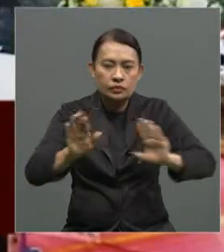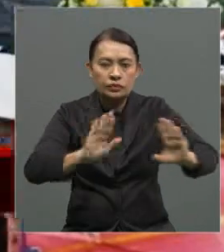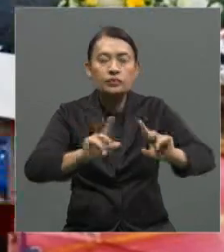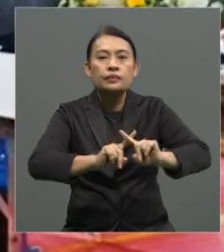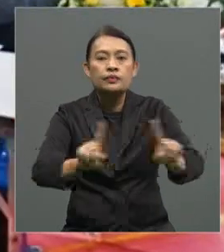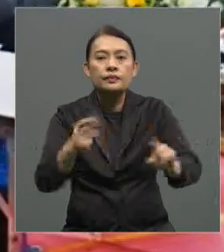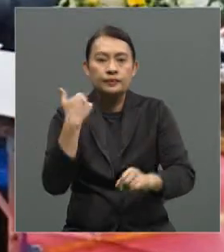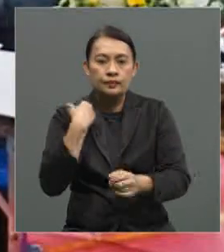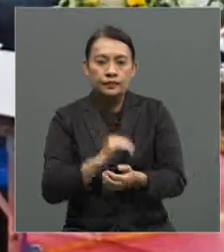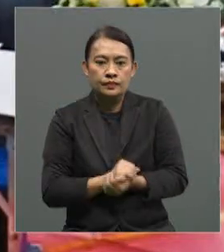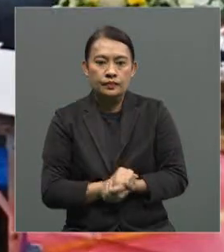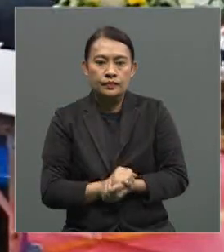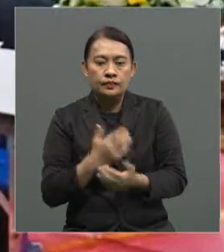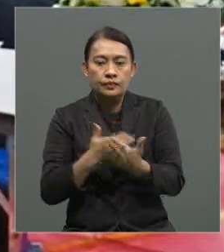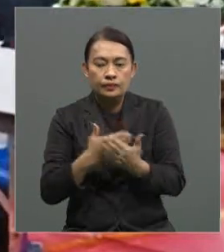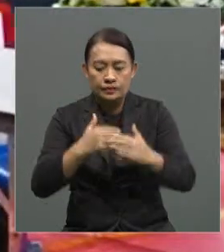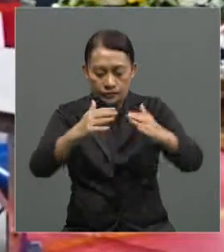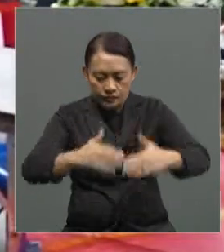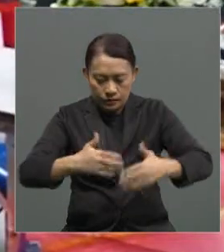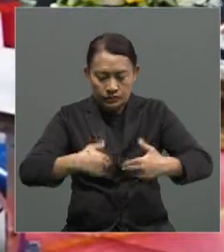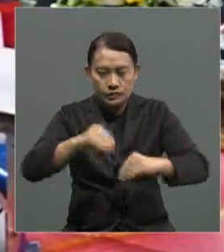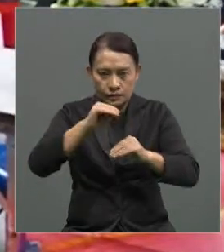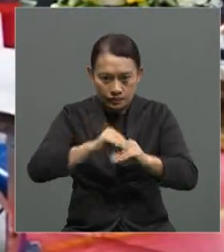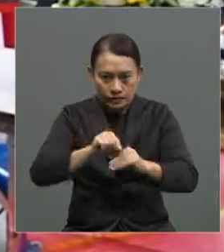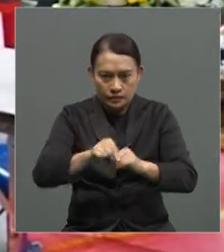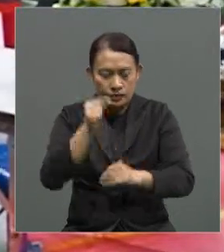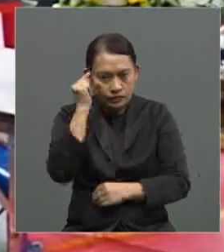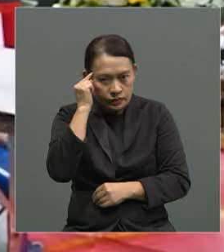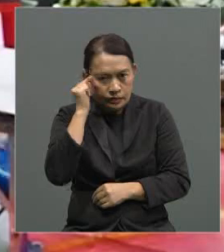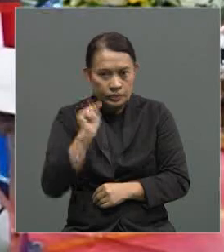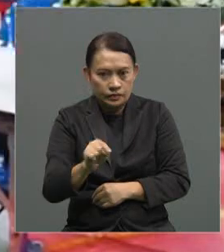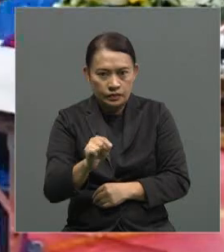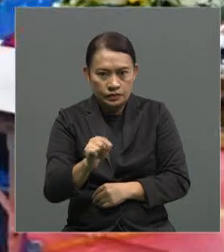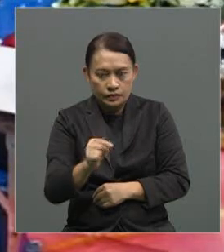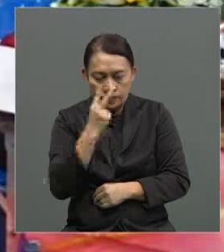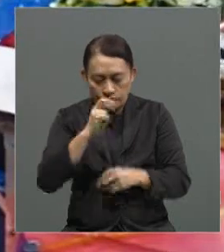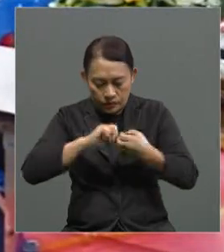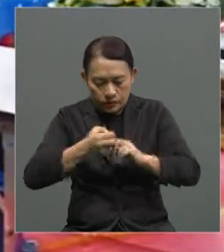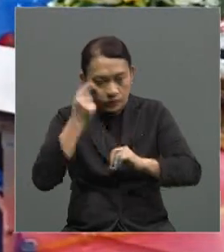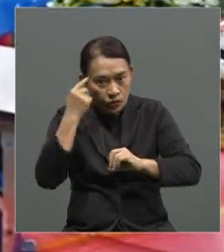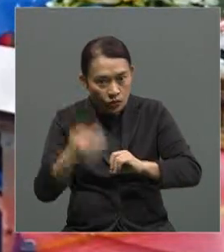อยากแต่ถ้าเขามีรายได้ที่เพิ่มขึ้นเขาก็น่าจะเพราะว่าเห็นอยู่แล้วว่าเดือดร้อน